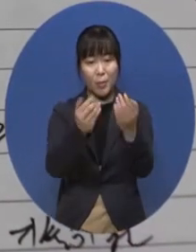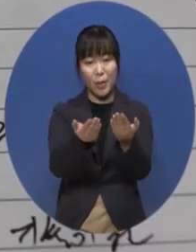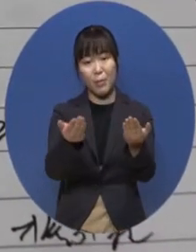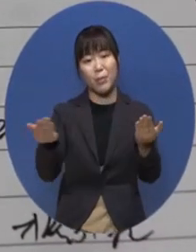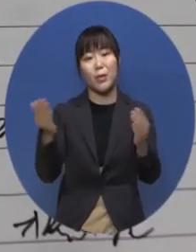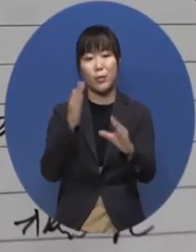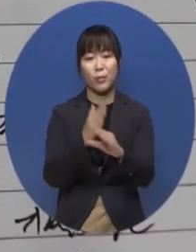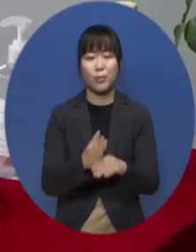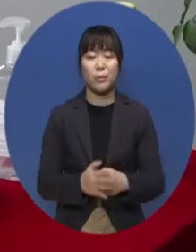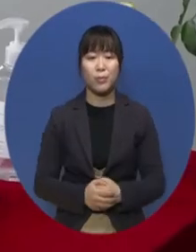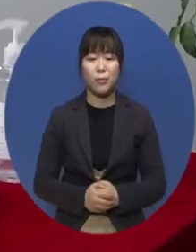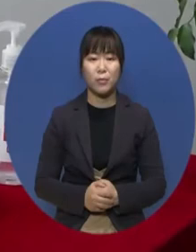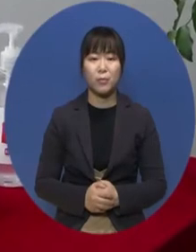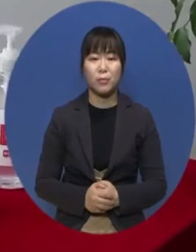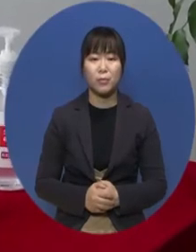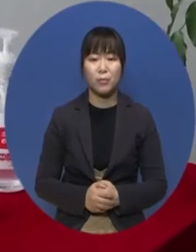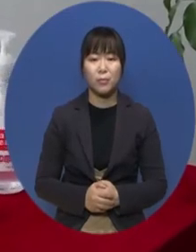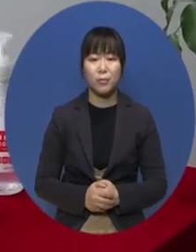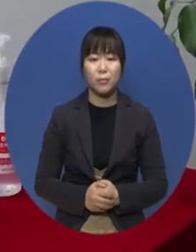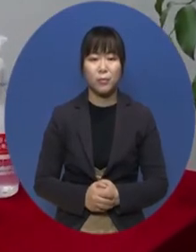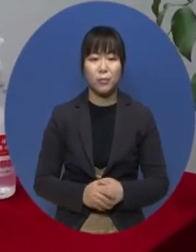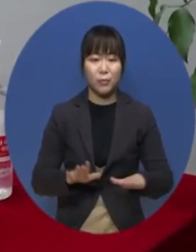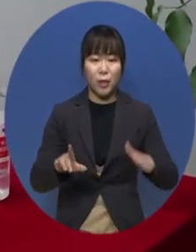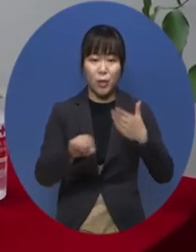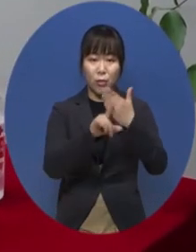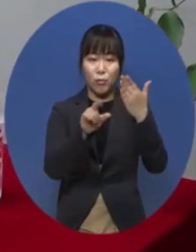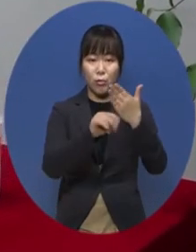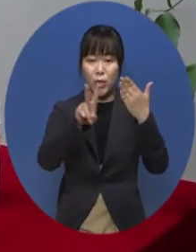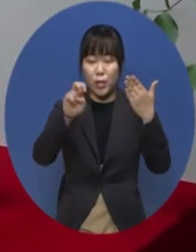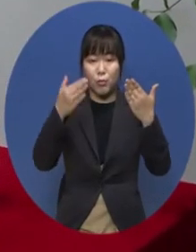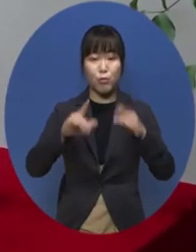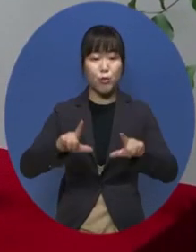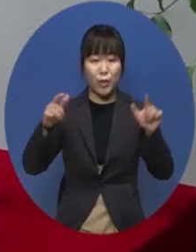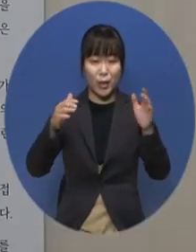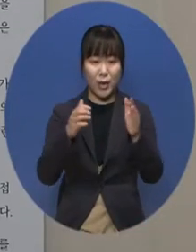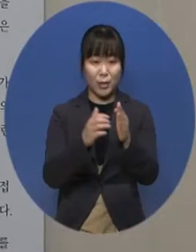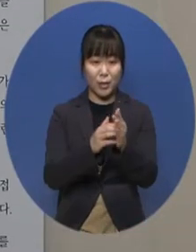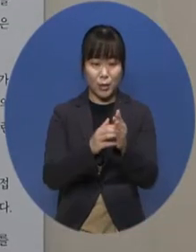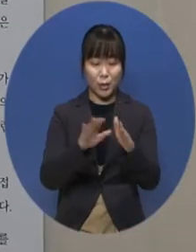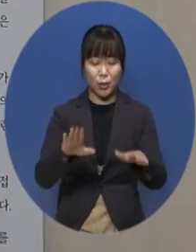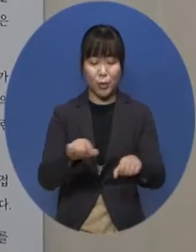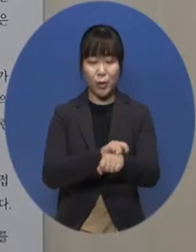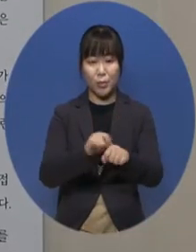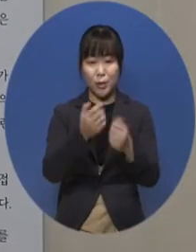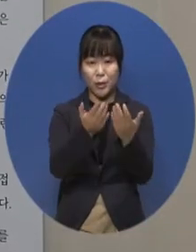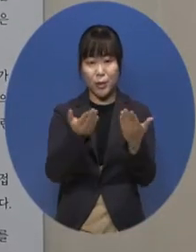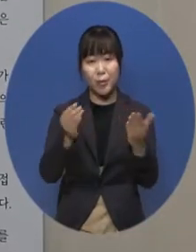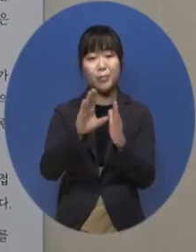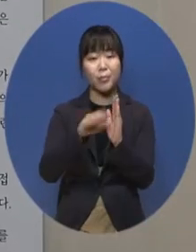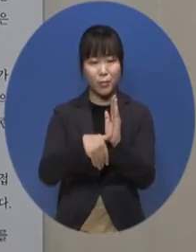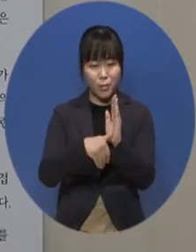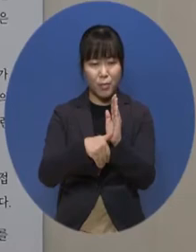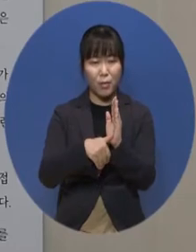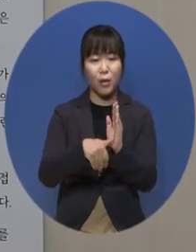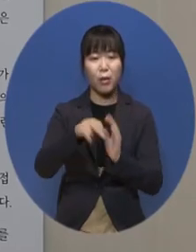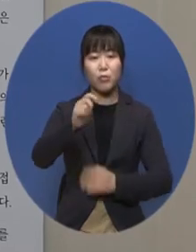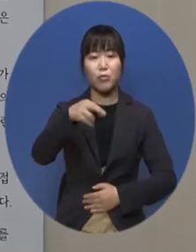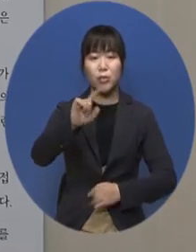하고 있습니다. 오는 9월 29일까지 열리게 되는 이번 특별전에는